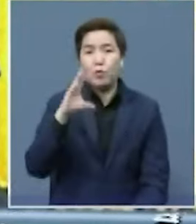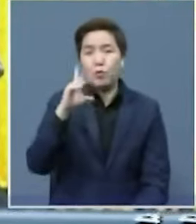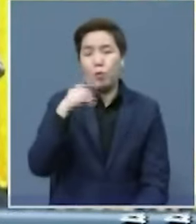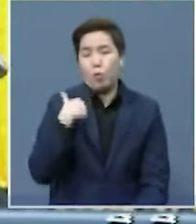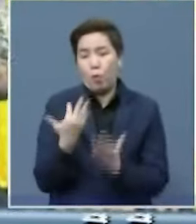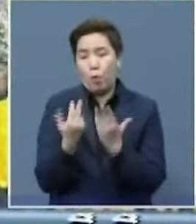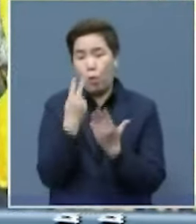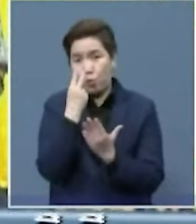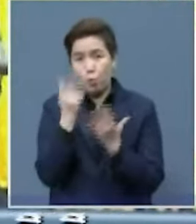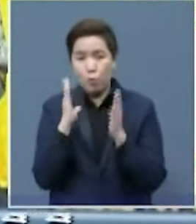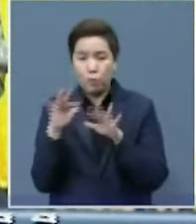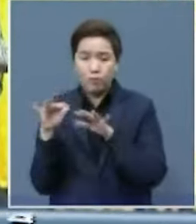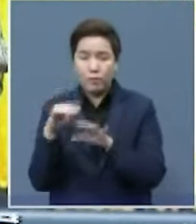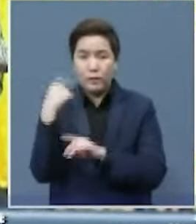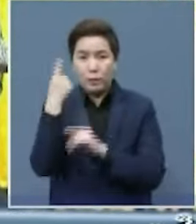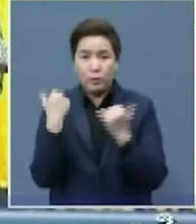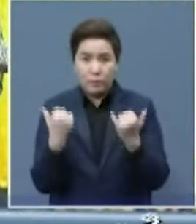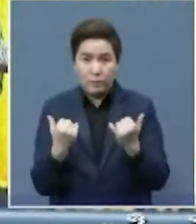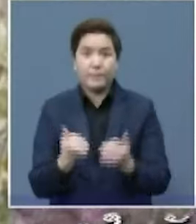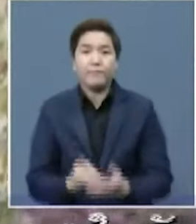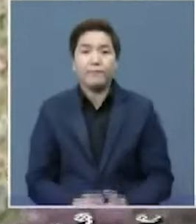รออวดชมรับนักท่องเที่ยวกันอยู่ค่ะ